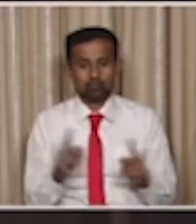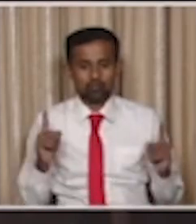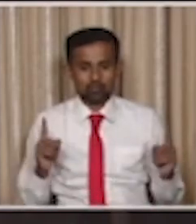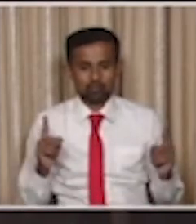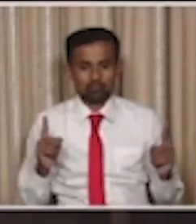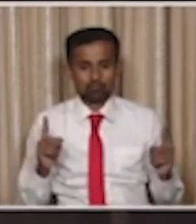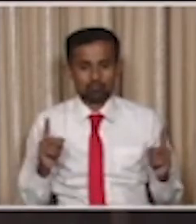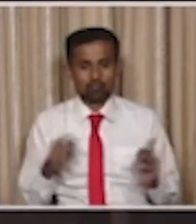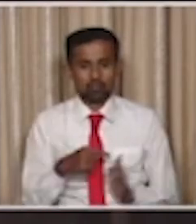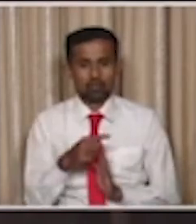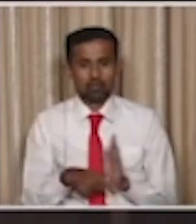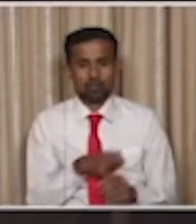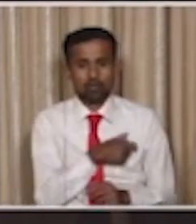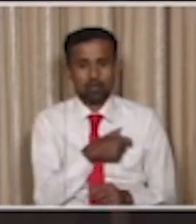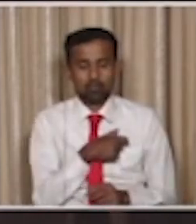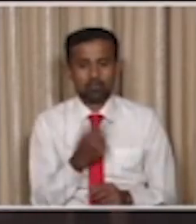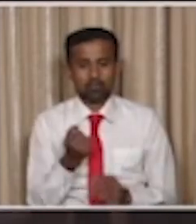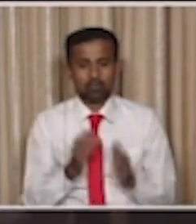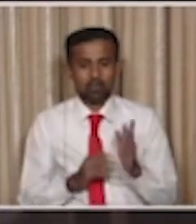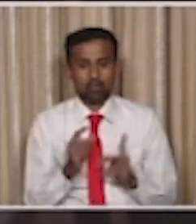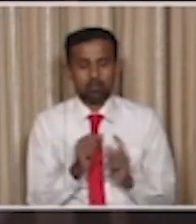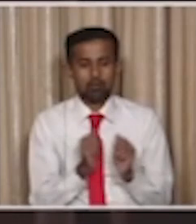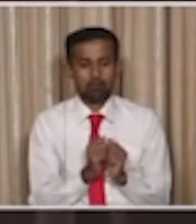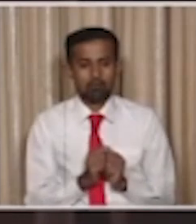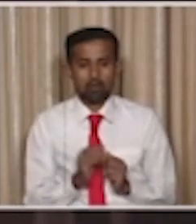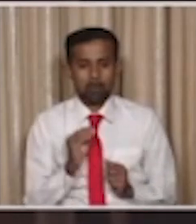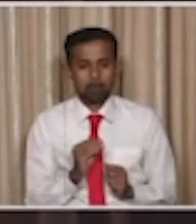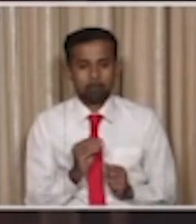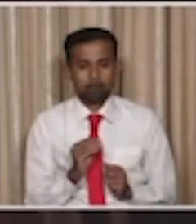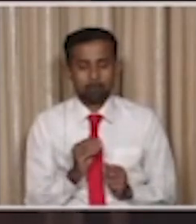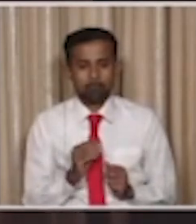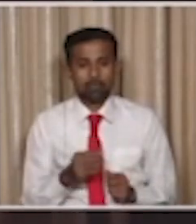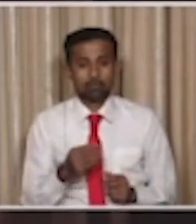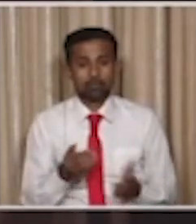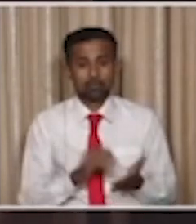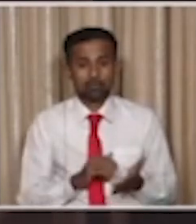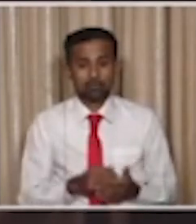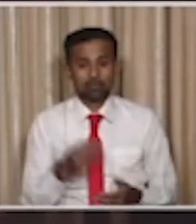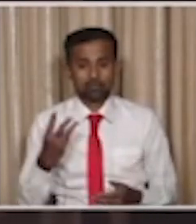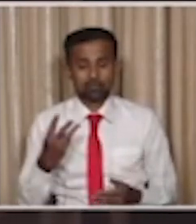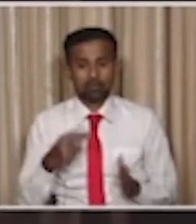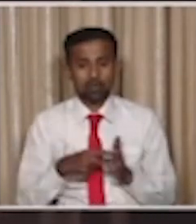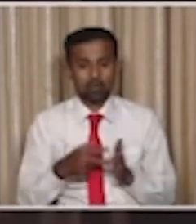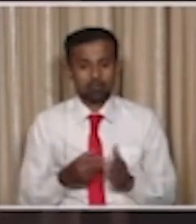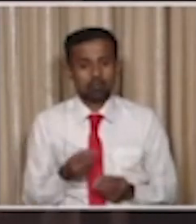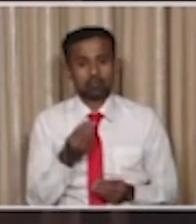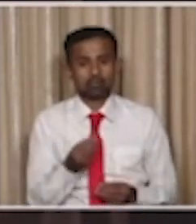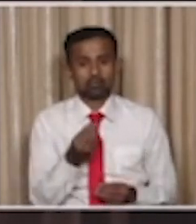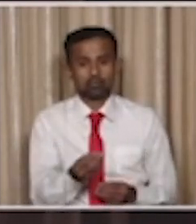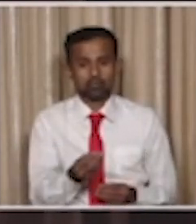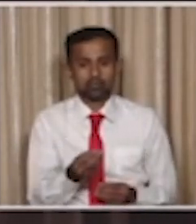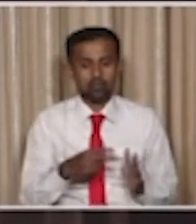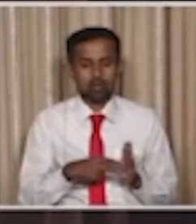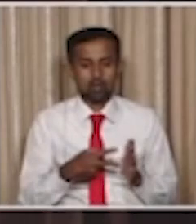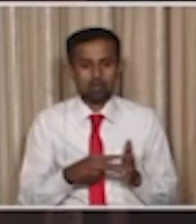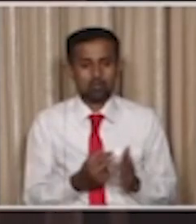කාලයක් මේ රටේ නායකයා හැටියට මුදල් ඇමතිවරයා හැටියට කටයුතු කරත් දැන් තුන් වතාවක් විතර අයවැයවල ඉදිරිපත් කරලා තියෙනවා මේ